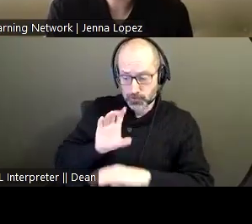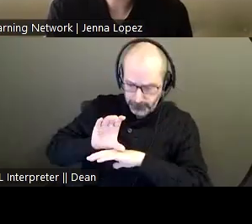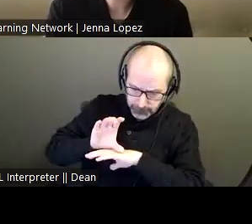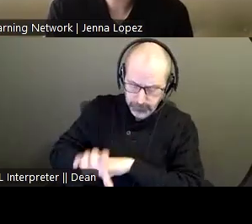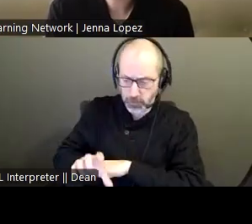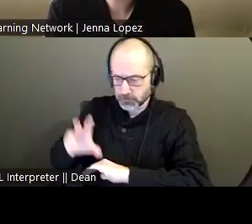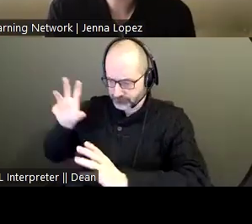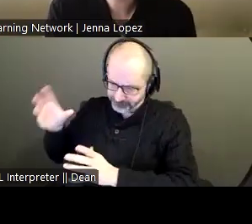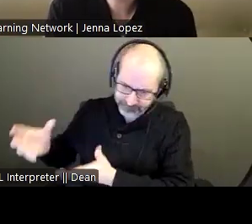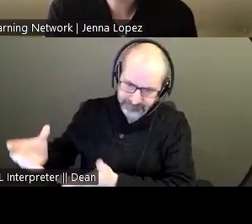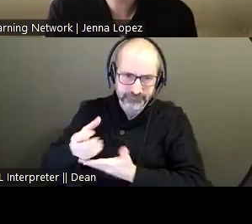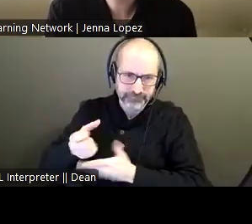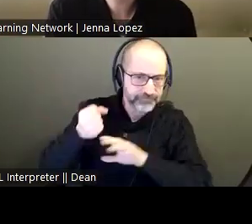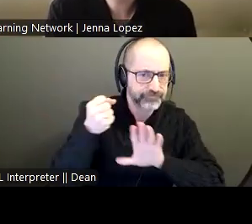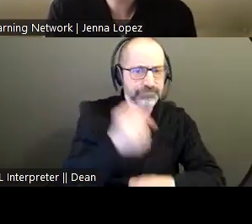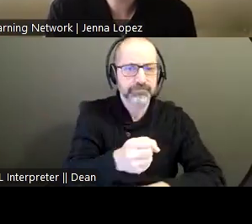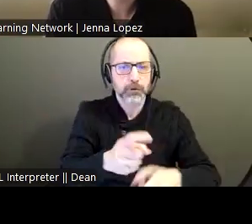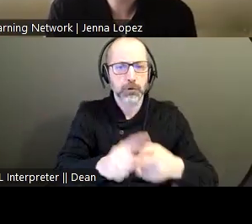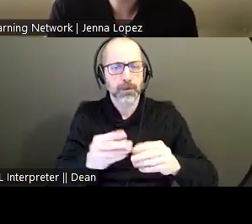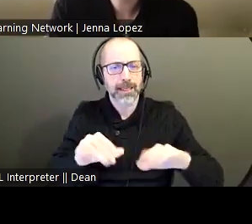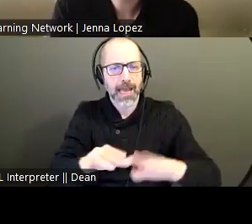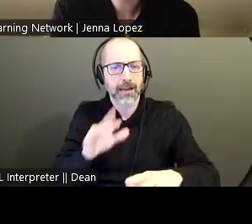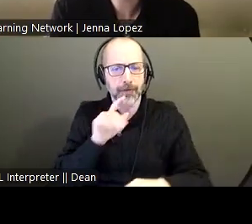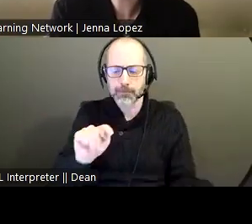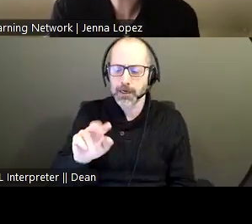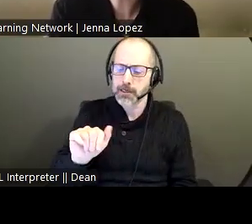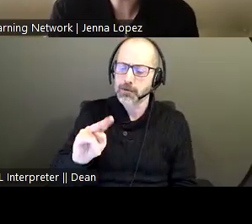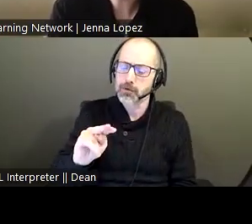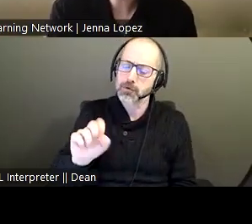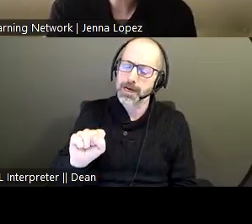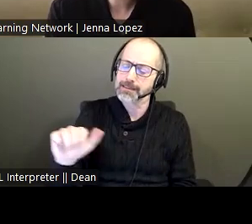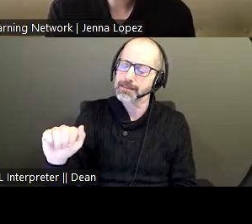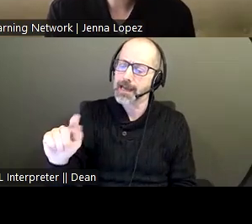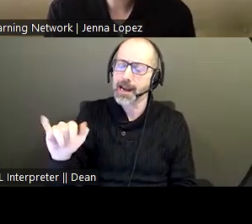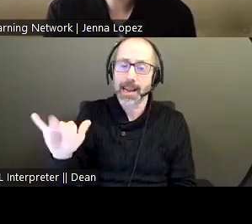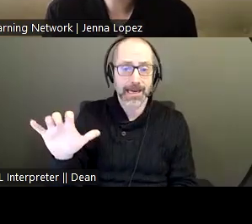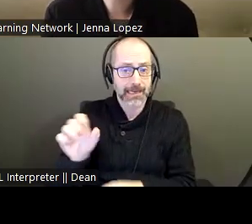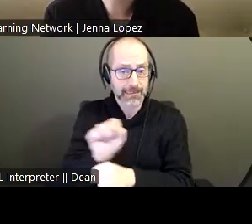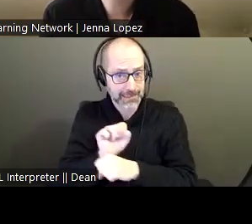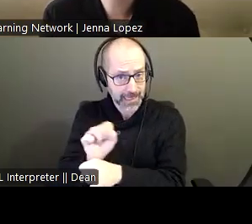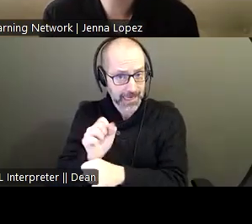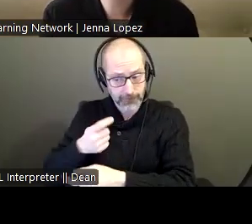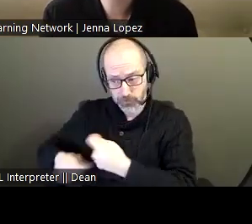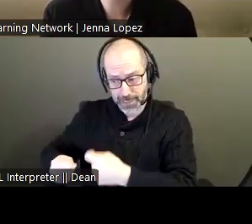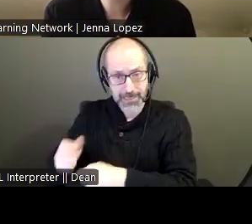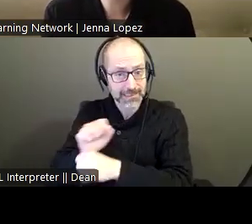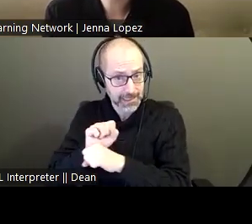arrivés sur cette terre contre leur gré, en particulier ceux qui ont été amenés en raison de la traite transatlantique des esclaves et de